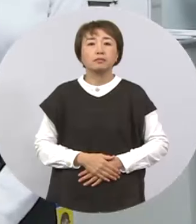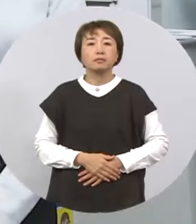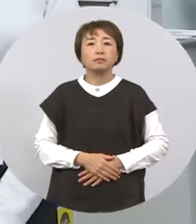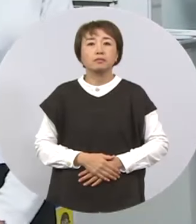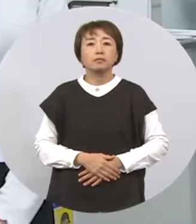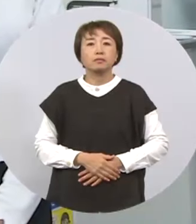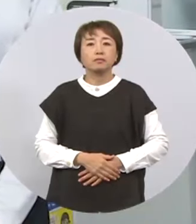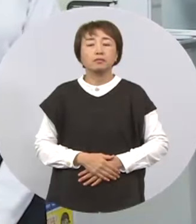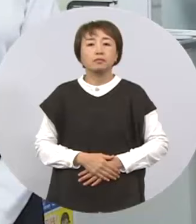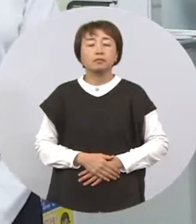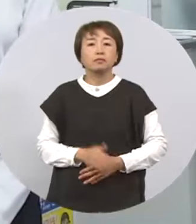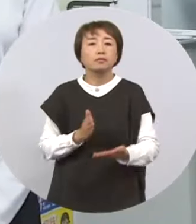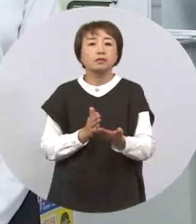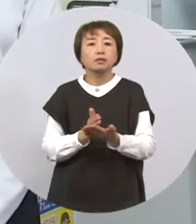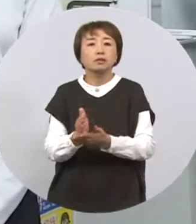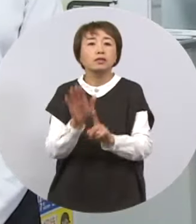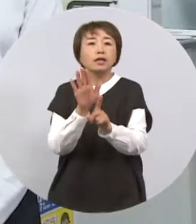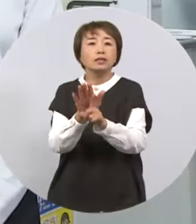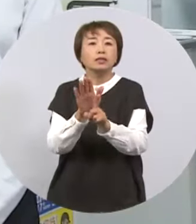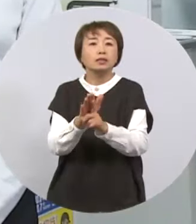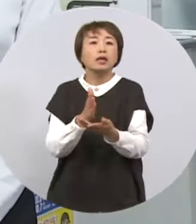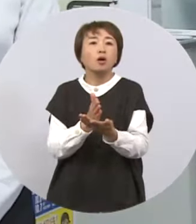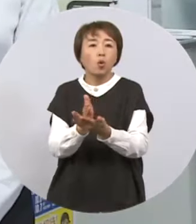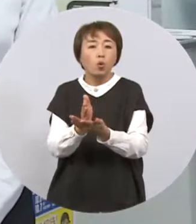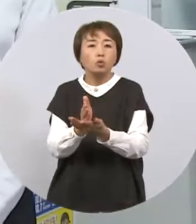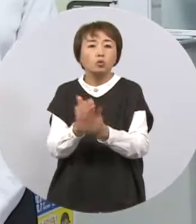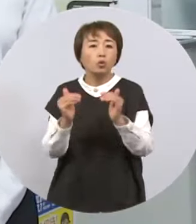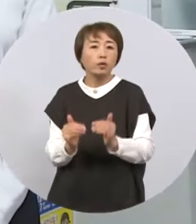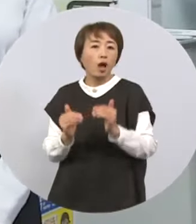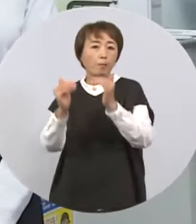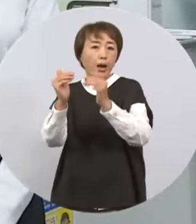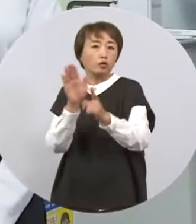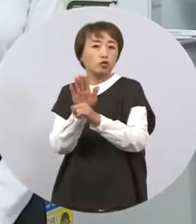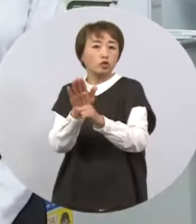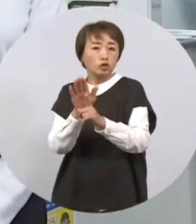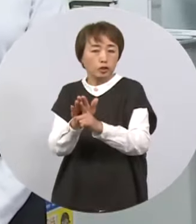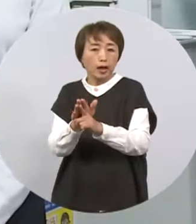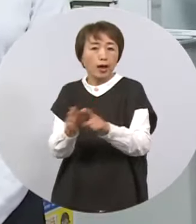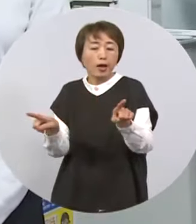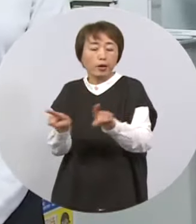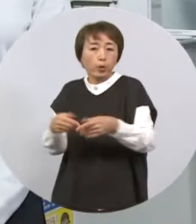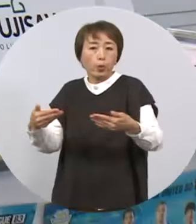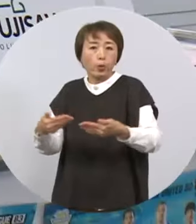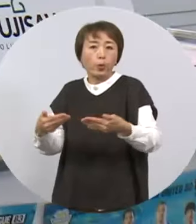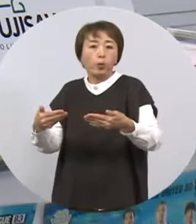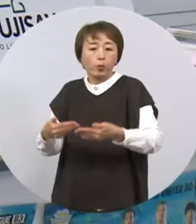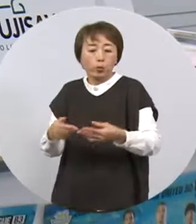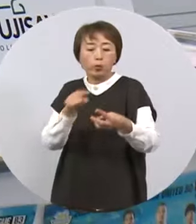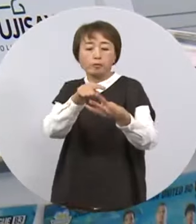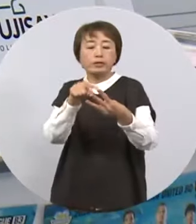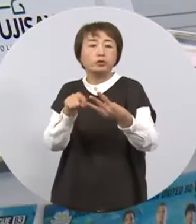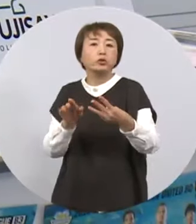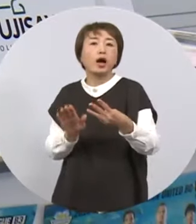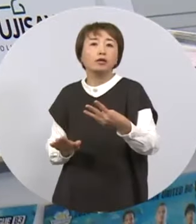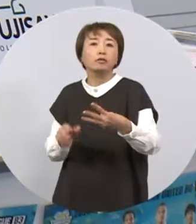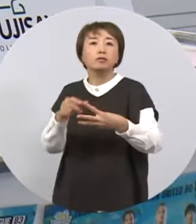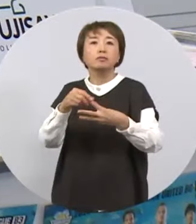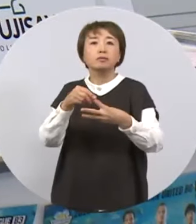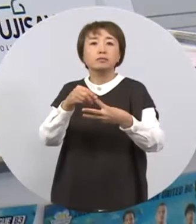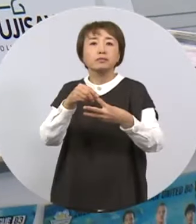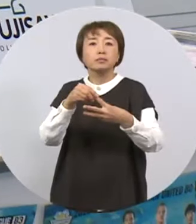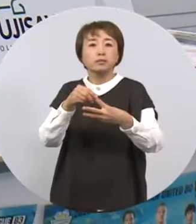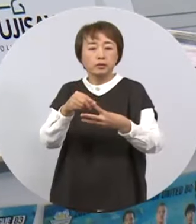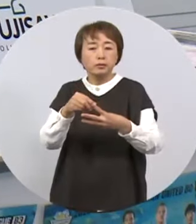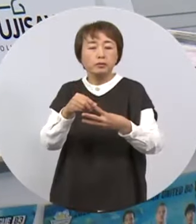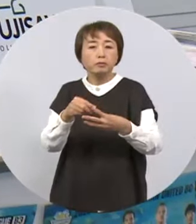スタート支援コースとステップアップ支援コース、共同コースの3つがあるんですけれども、はい、スタート支援コースが、その名前